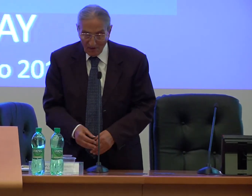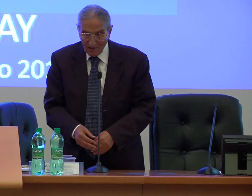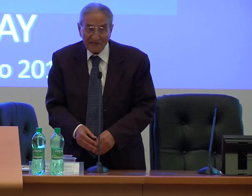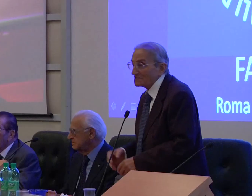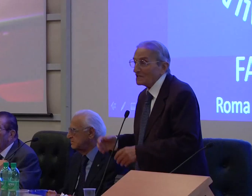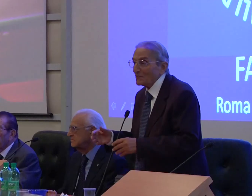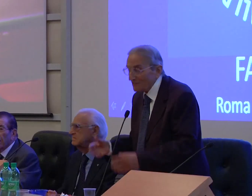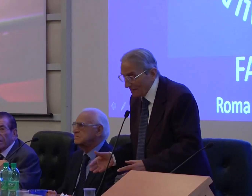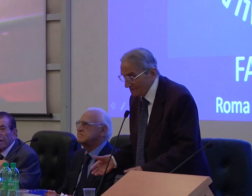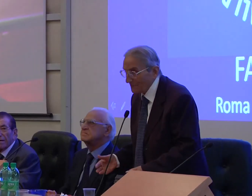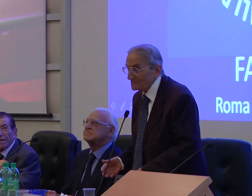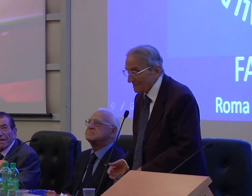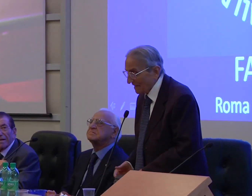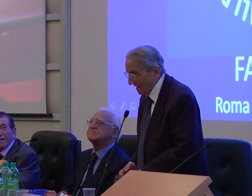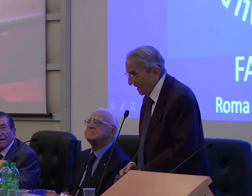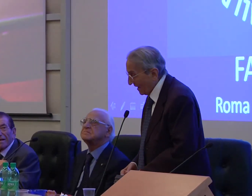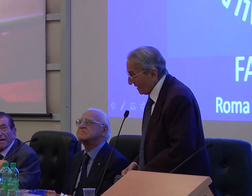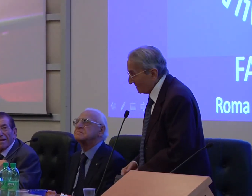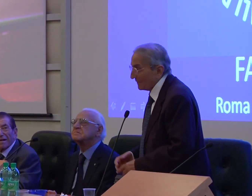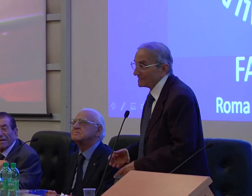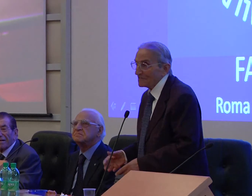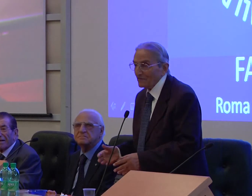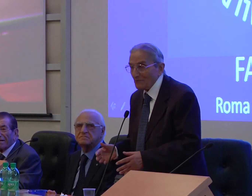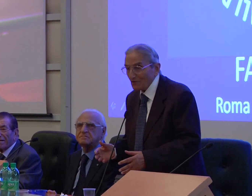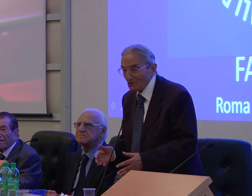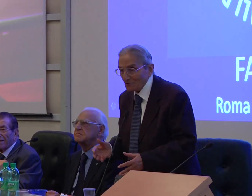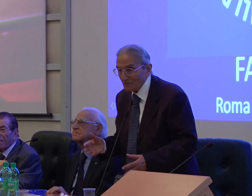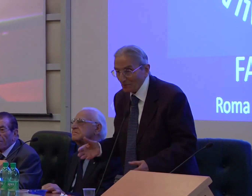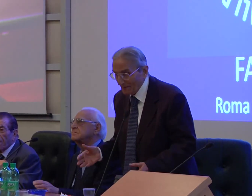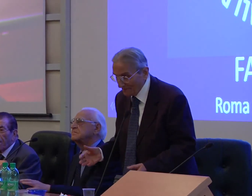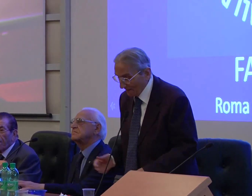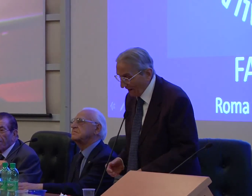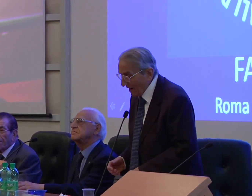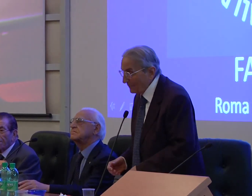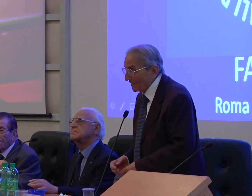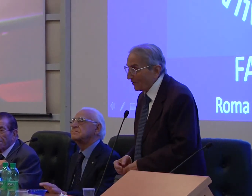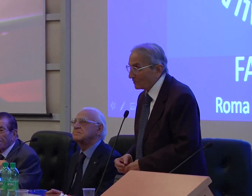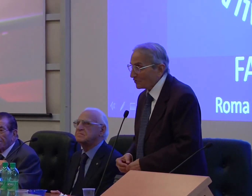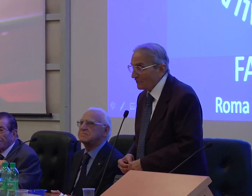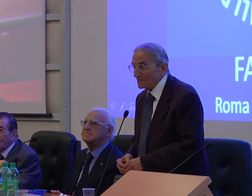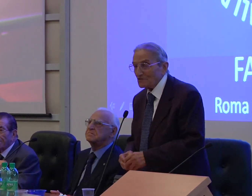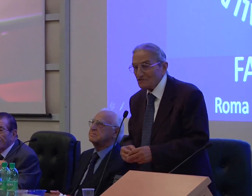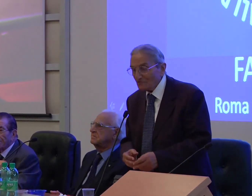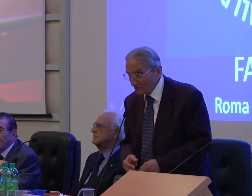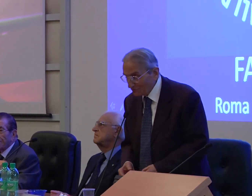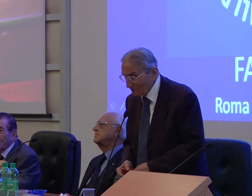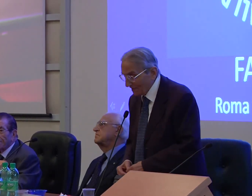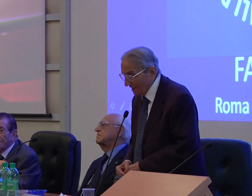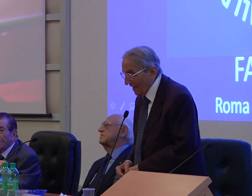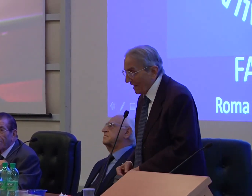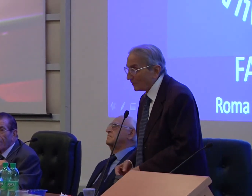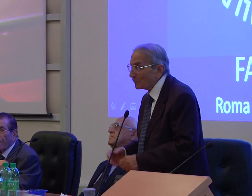la ingenuità di pensare che stamattina avremmo risolto i problemi, però trovandoci di